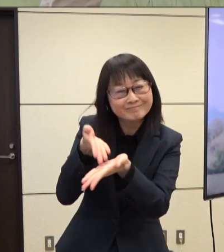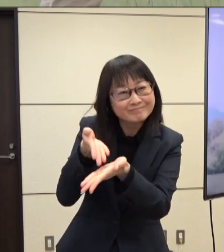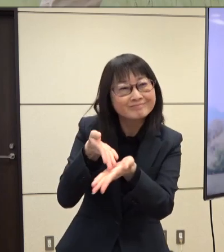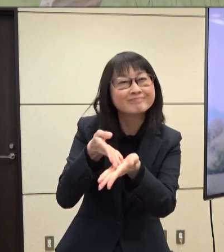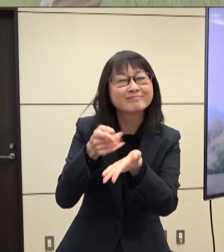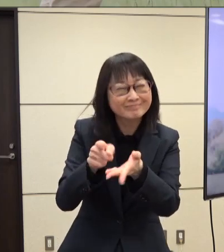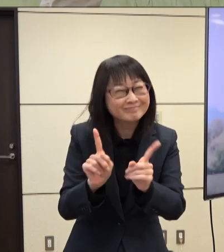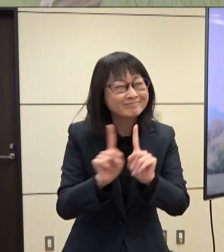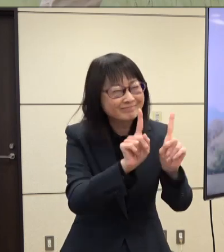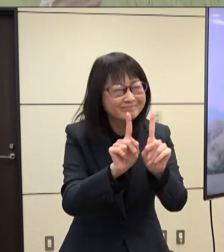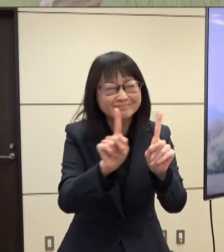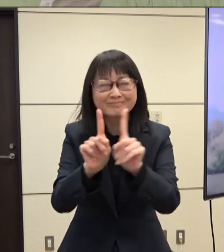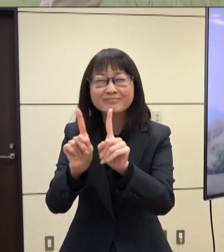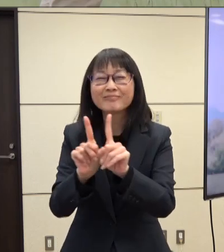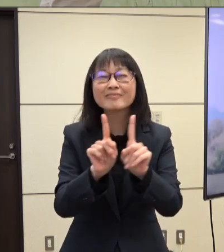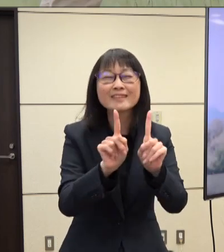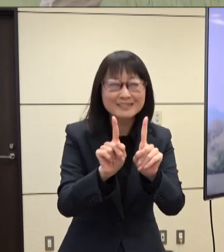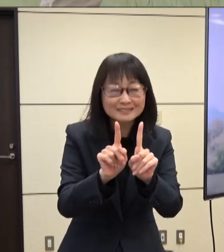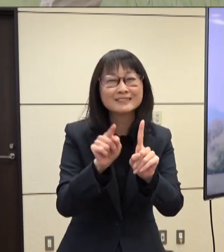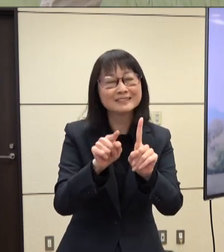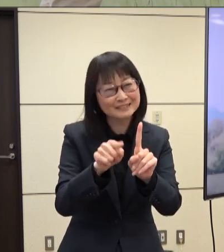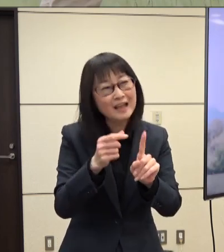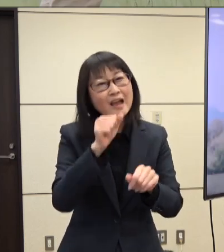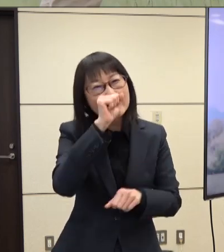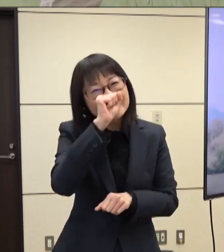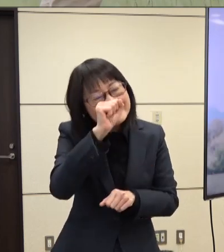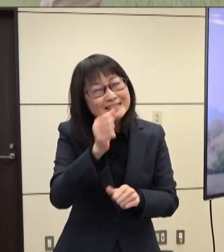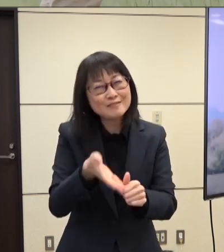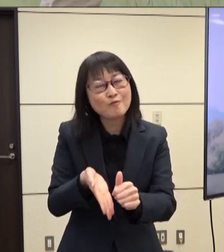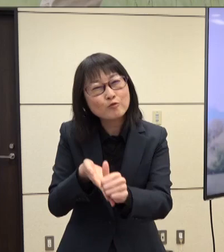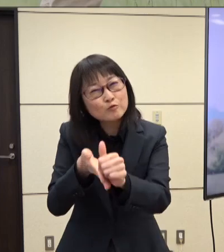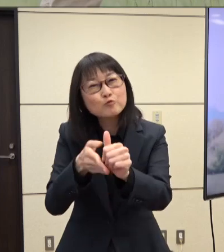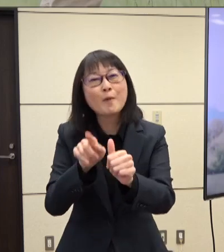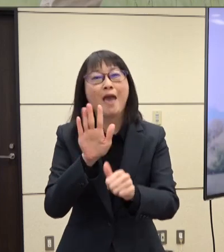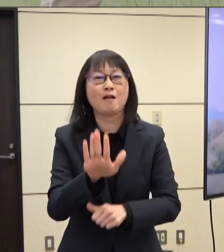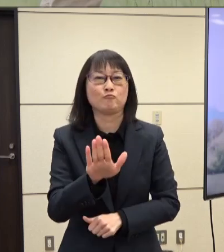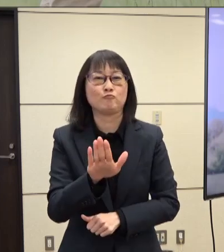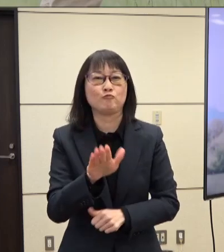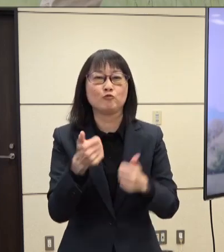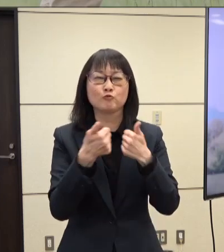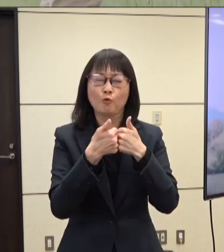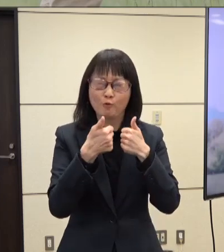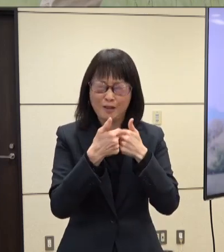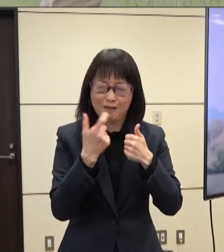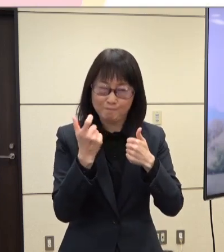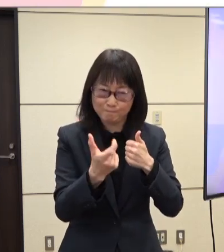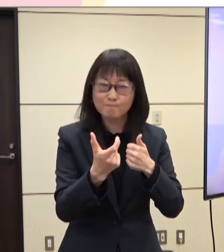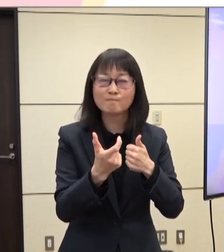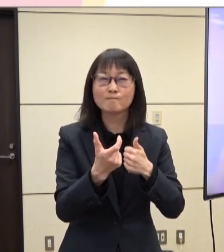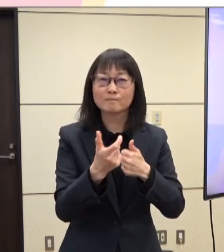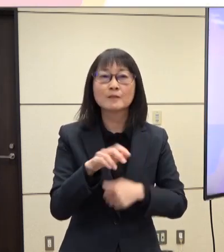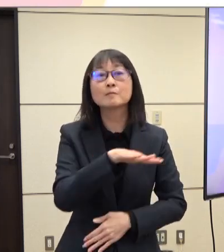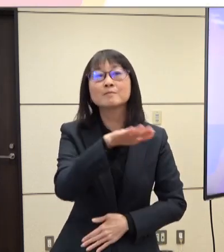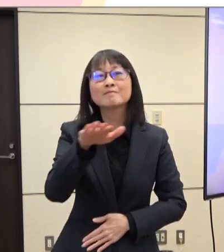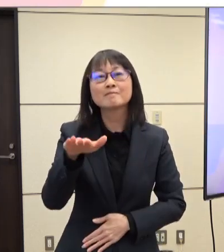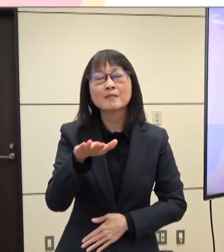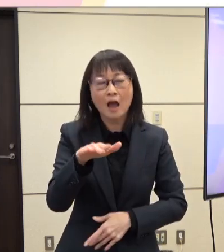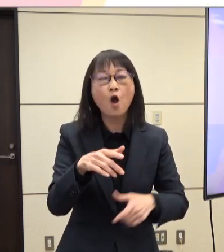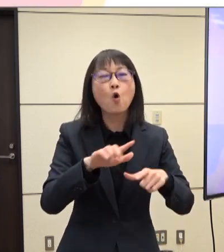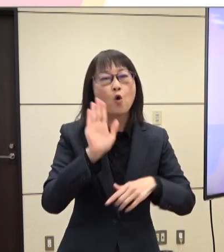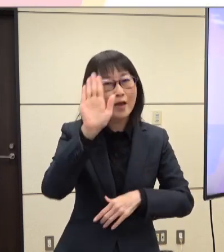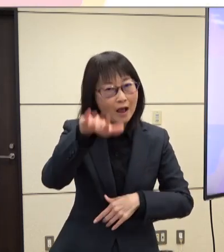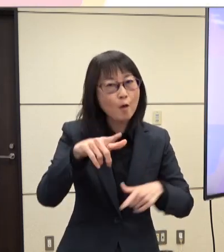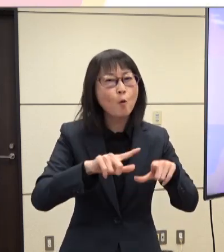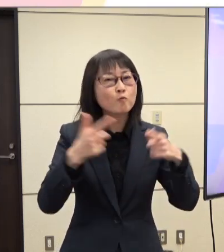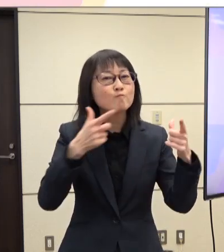じていただくと、そんな取り組みでこれからも移住者の増加取り組んでいきたいというふうに思っております。1点